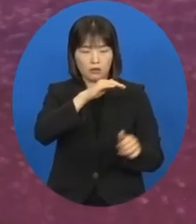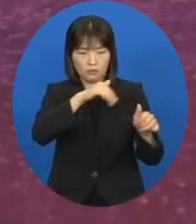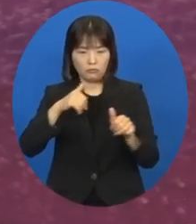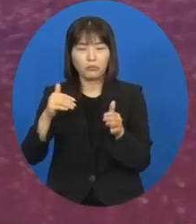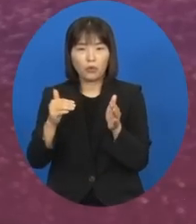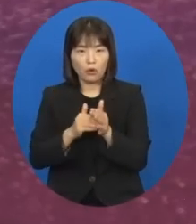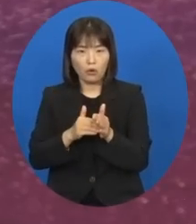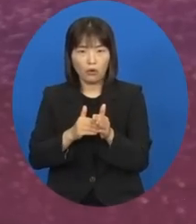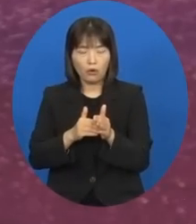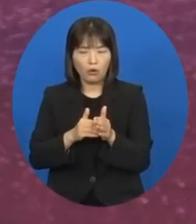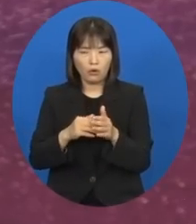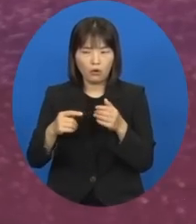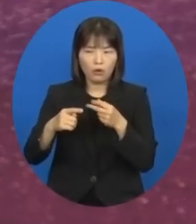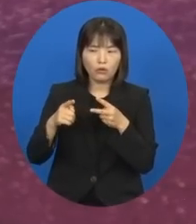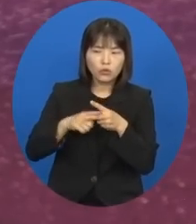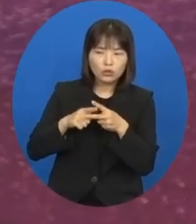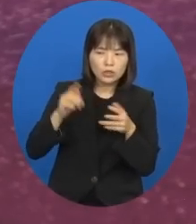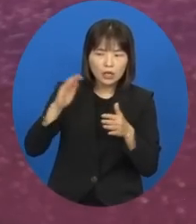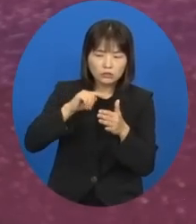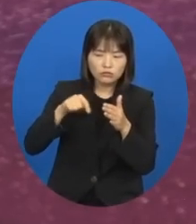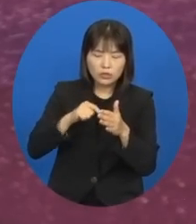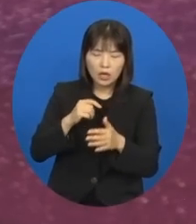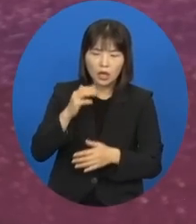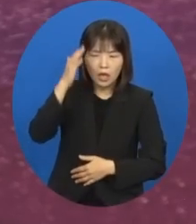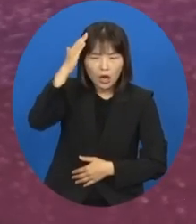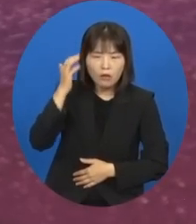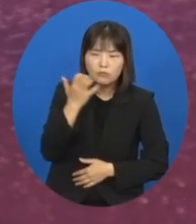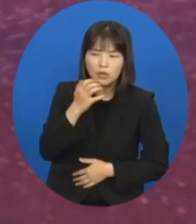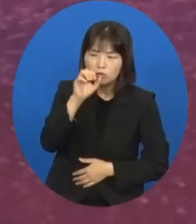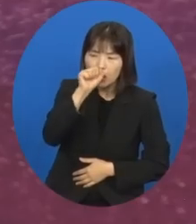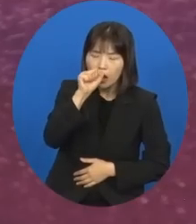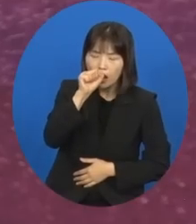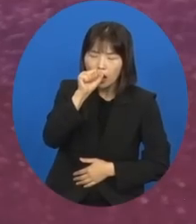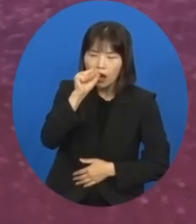중에 검은색을 좋아하는 아이는 저밖에 없어요